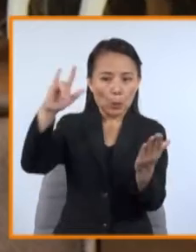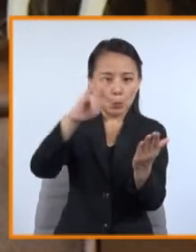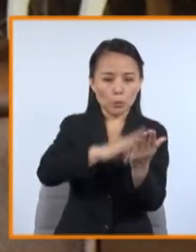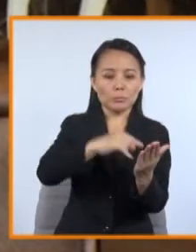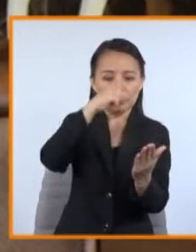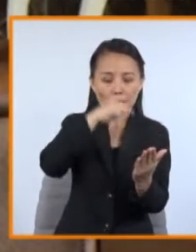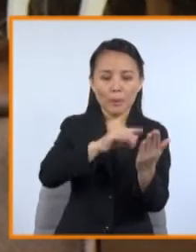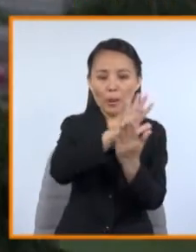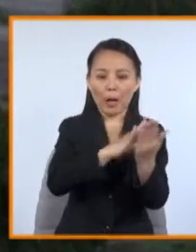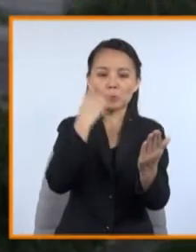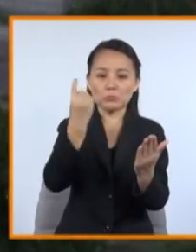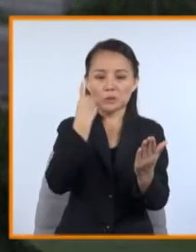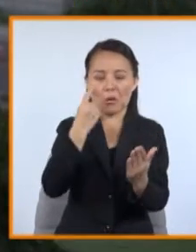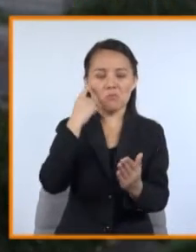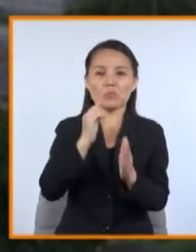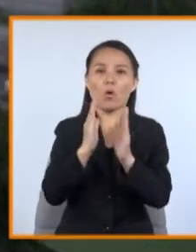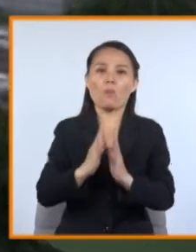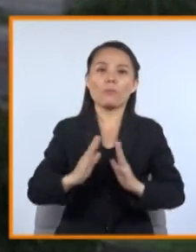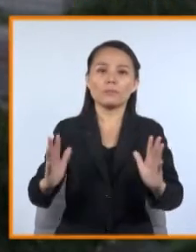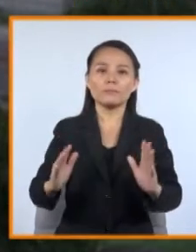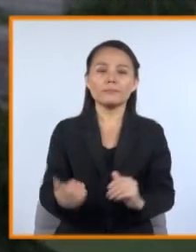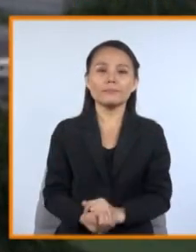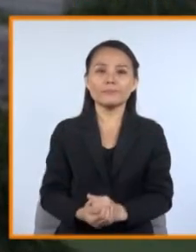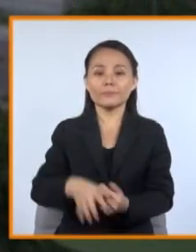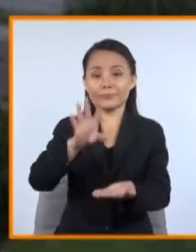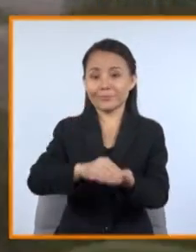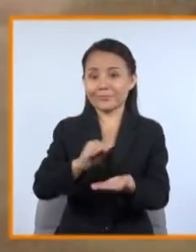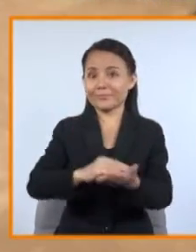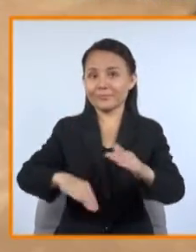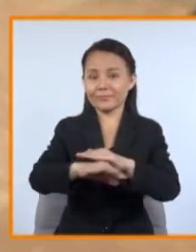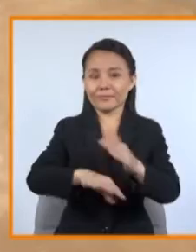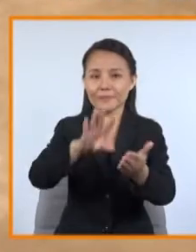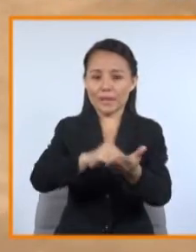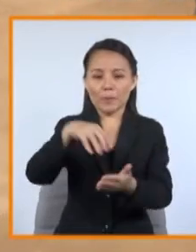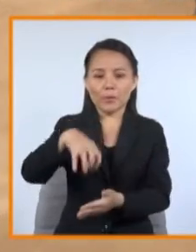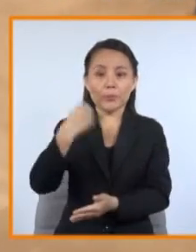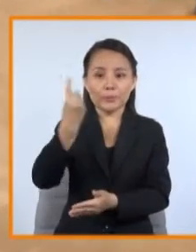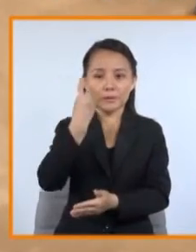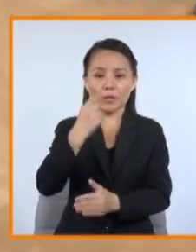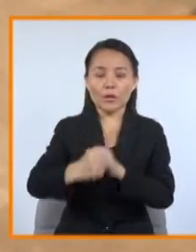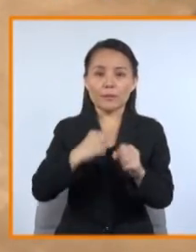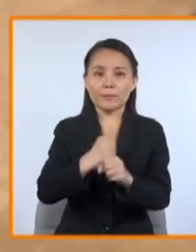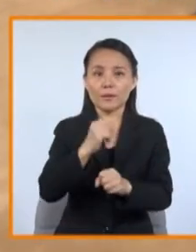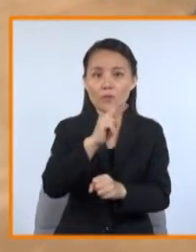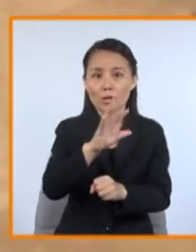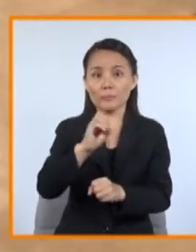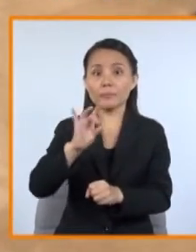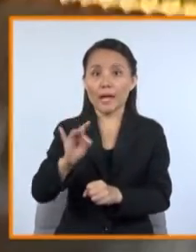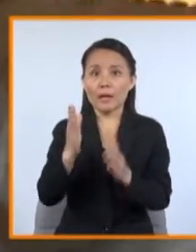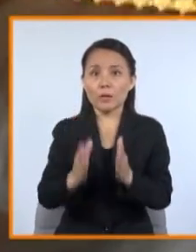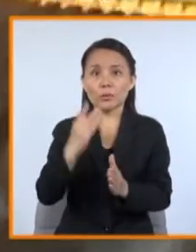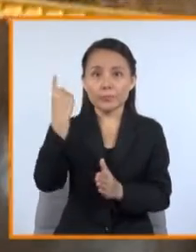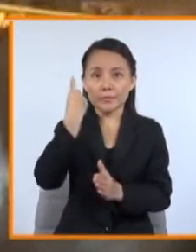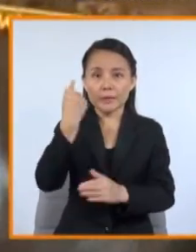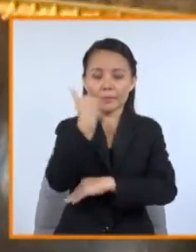แรมนี้ก็ลอยตัวแล้ว ข้อมูลจากกรมการท่องเที่ยวไทยเปิดเผยว่าเมื่อปี2558มีนักท่องเที่ยวต่าง